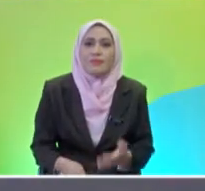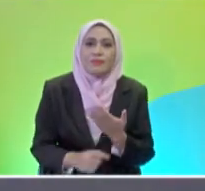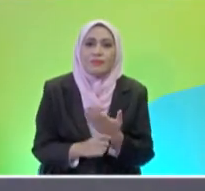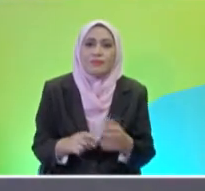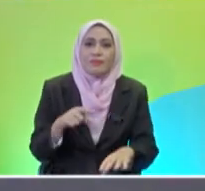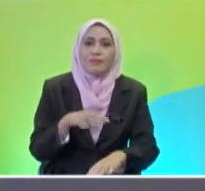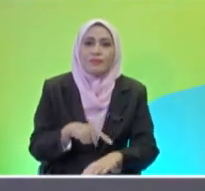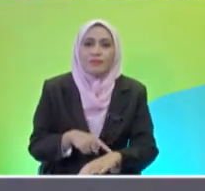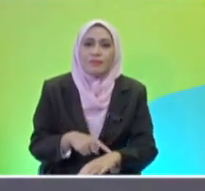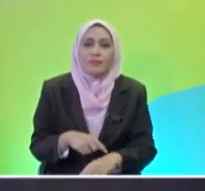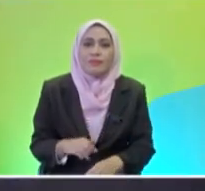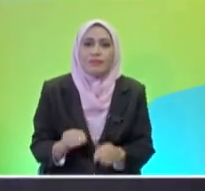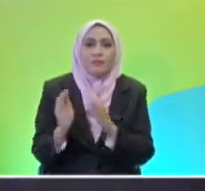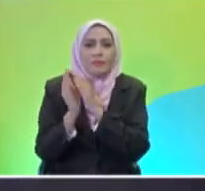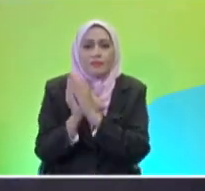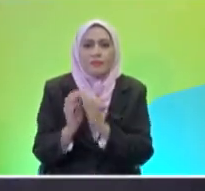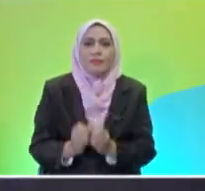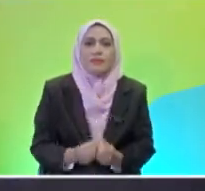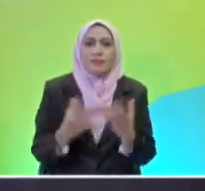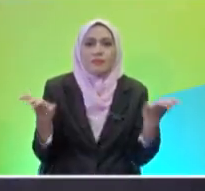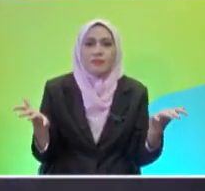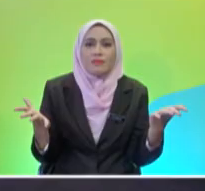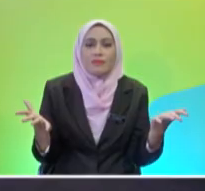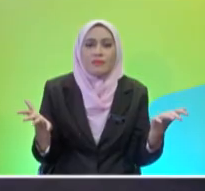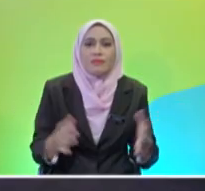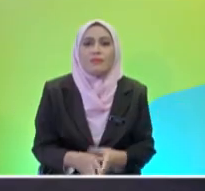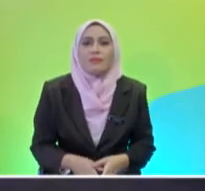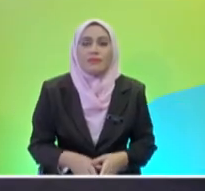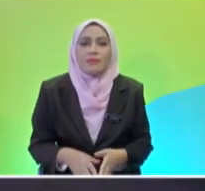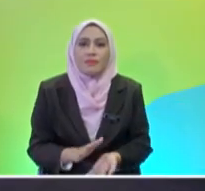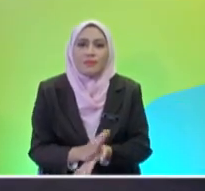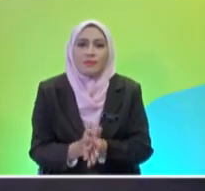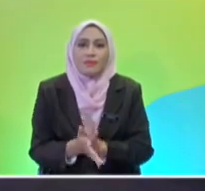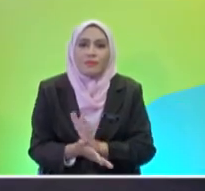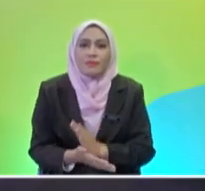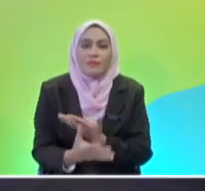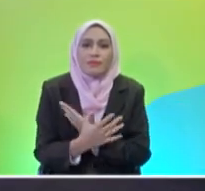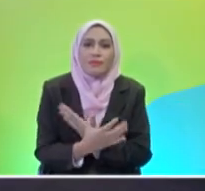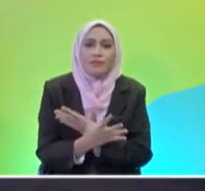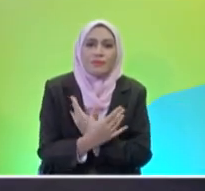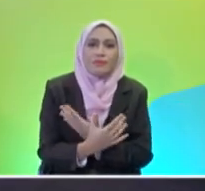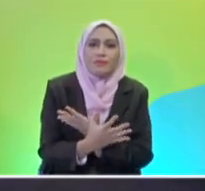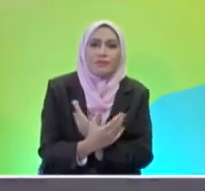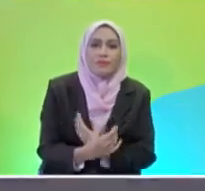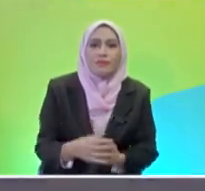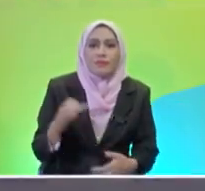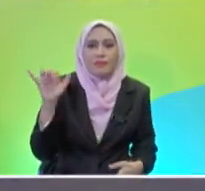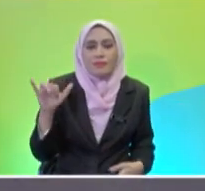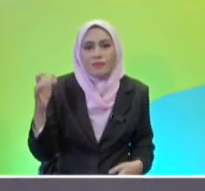Tiba masa kepompong pecah pom, jadi rama-rama